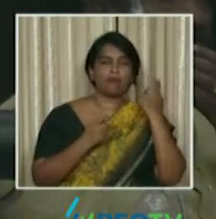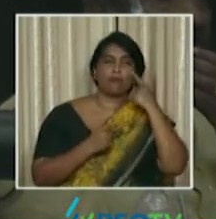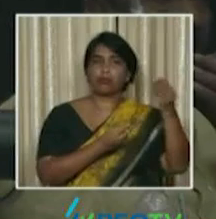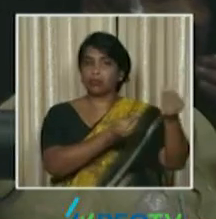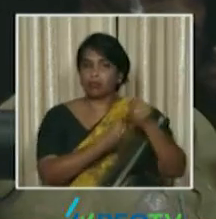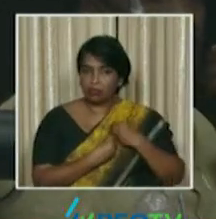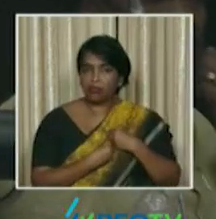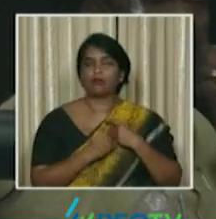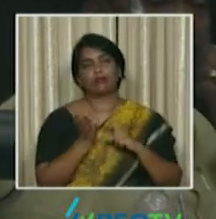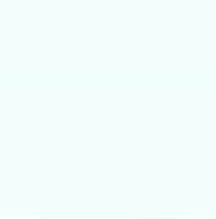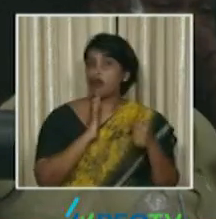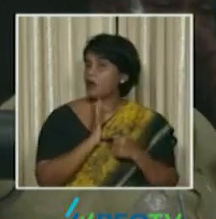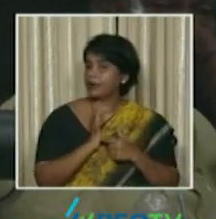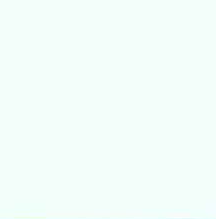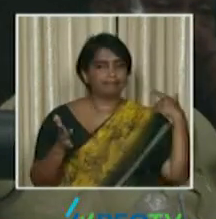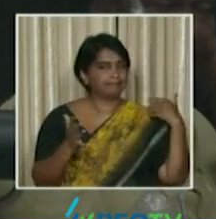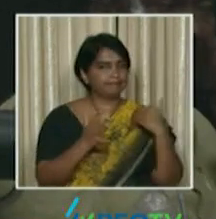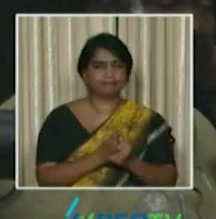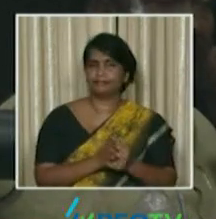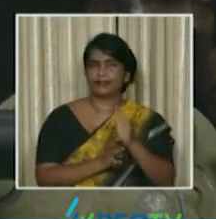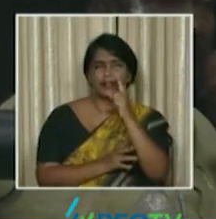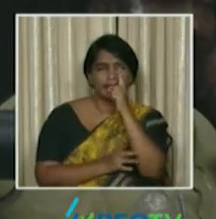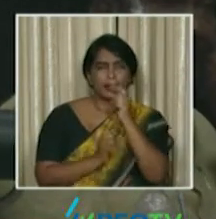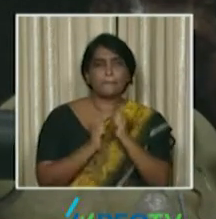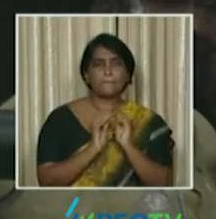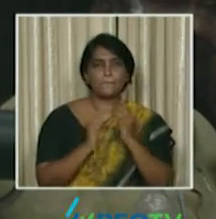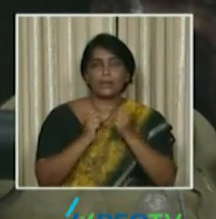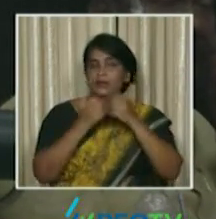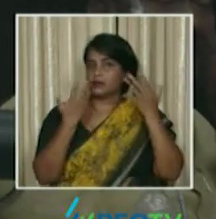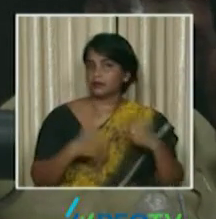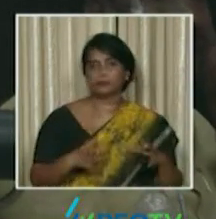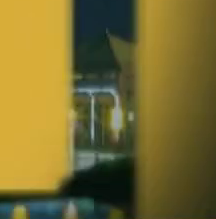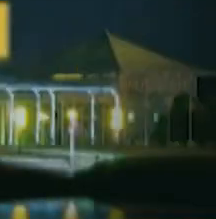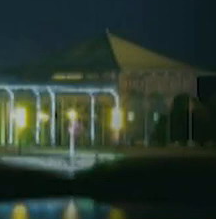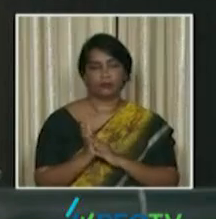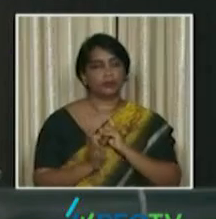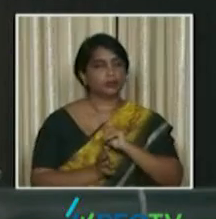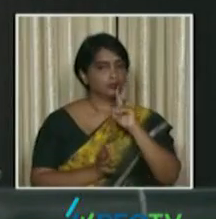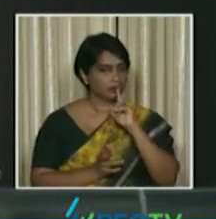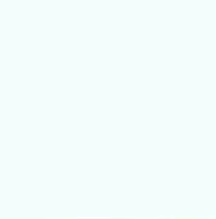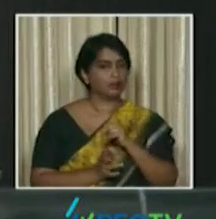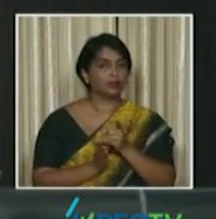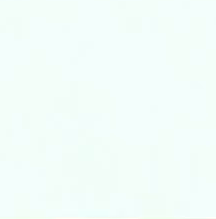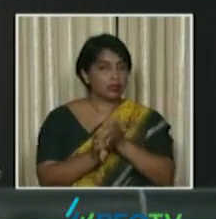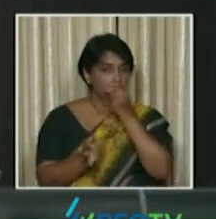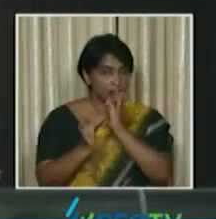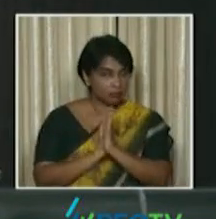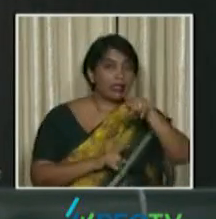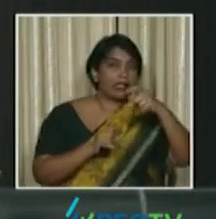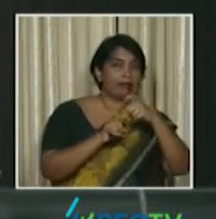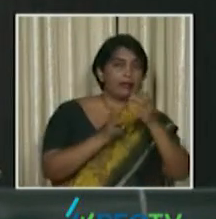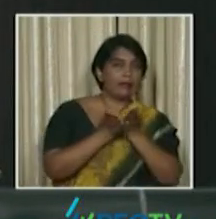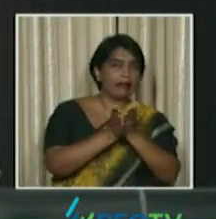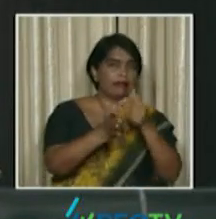තමයි මේ බදු හැටියට එකතු කරගන්නේ. එක ඔඩිට් එකයි පටන් අරන් තියෙන්නේ. කිවර කරලා බවකුත් පේන නැහැ. එක්ස්ප්‍රස් පර්ල් අනතුරත් නිව්